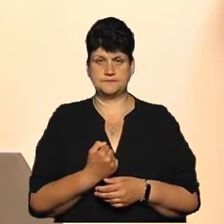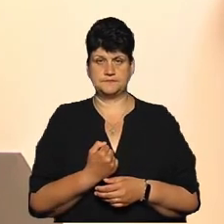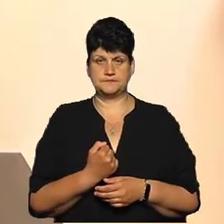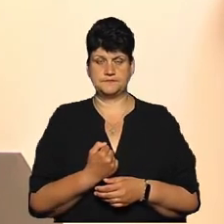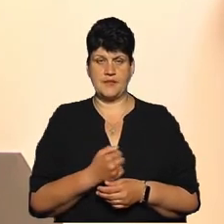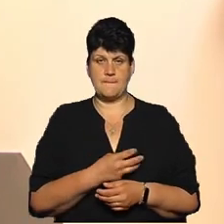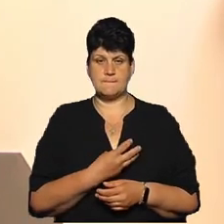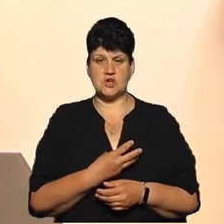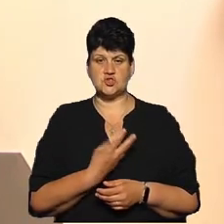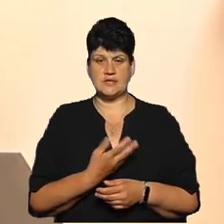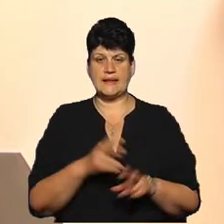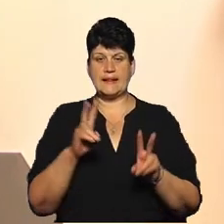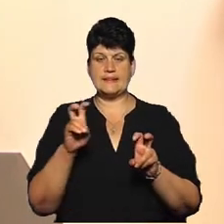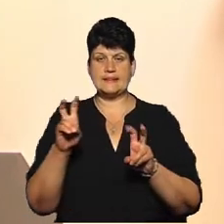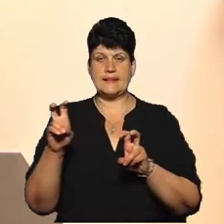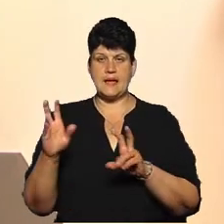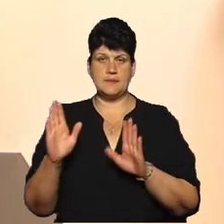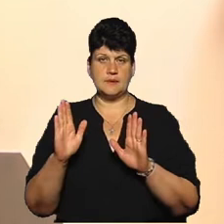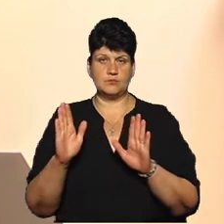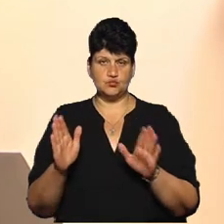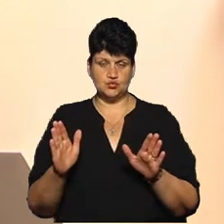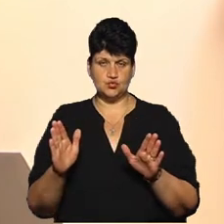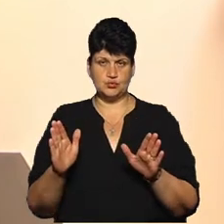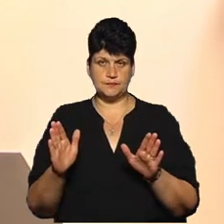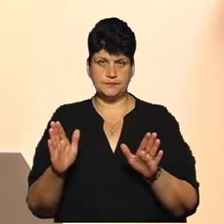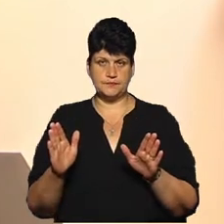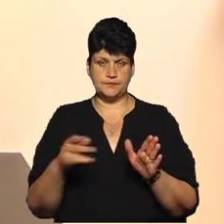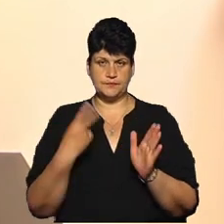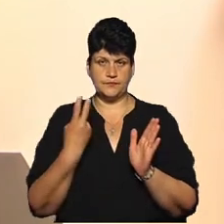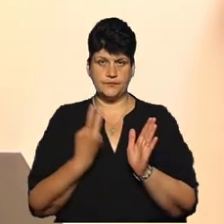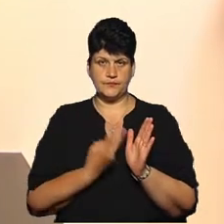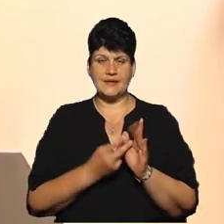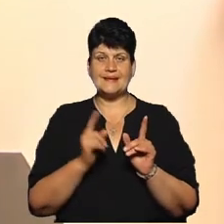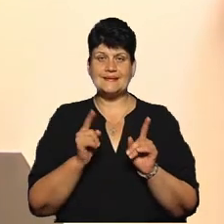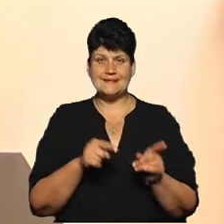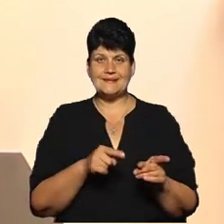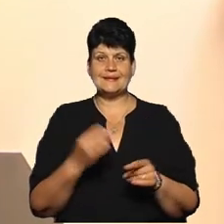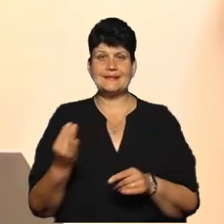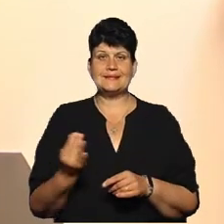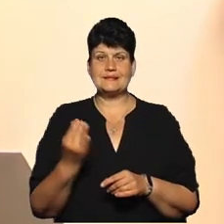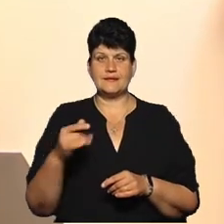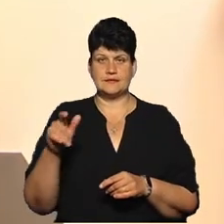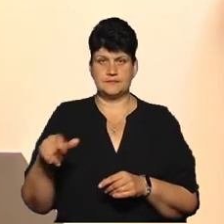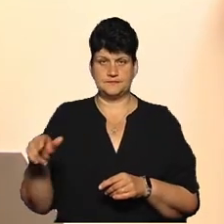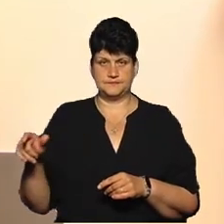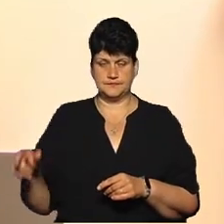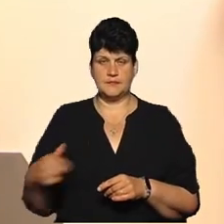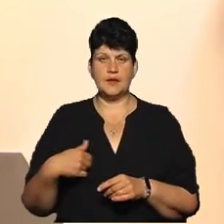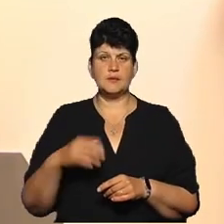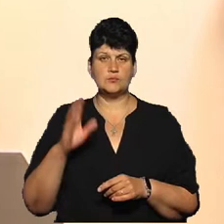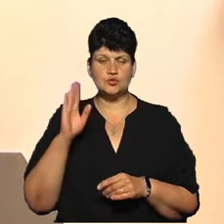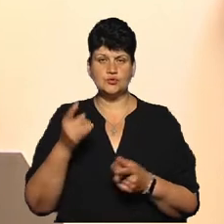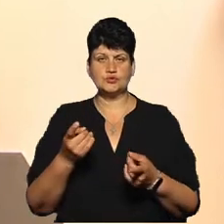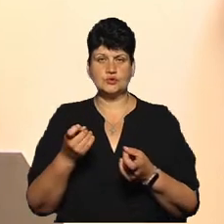теми будуть висвітлені тільки ті, які цікавлять волонтерів. Ми вирішили, що ми будемо залучати фахівців, які